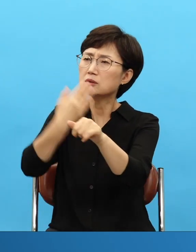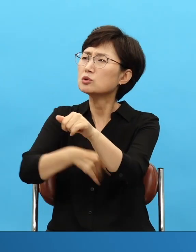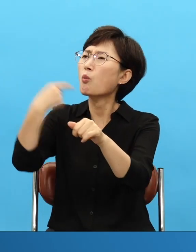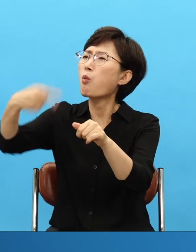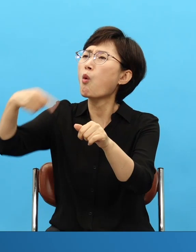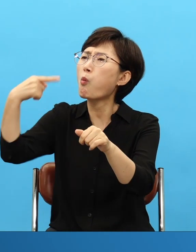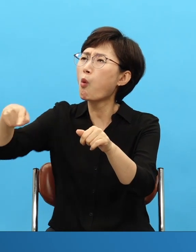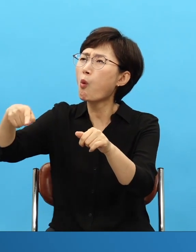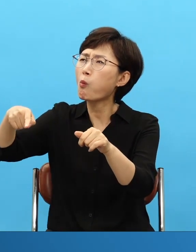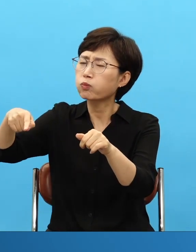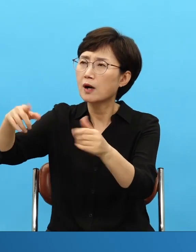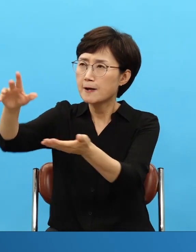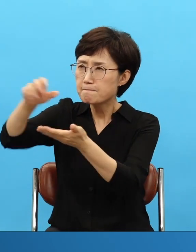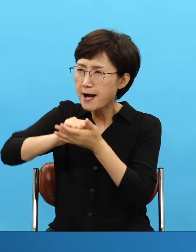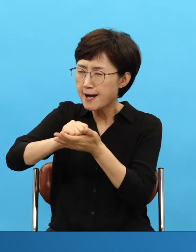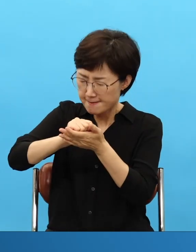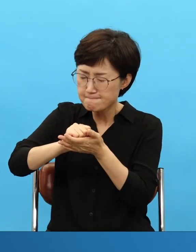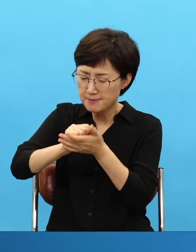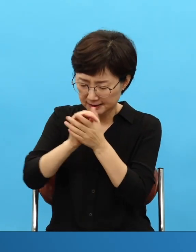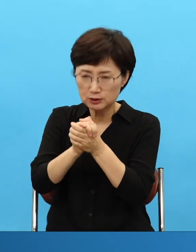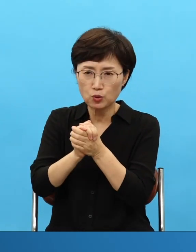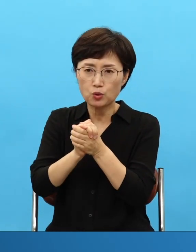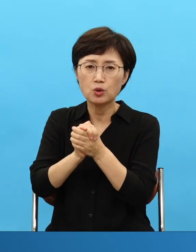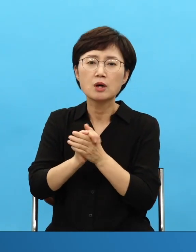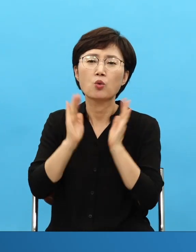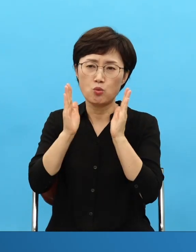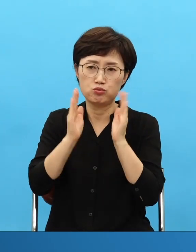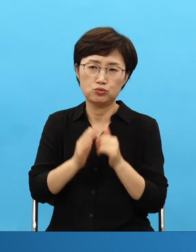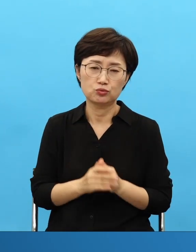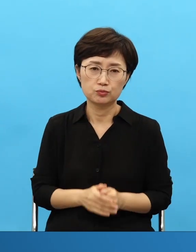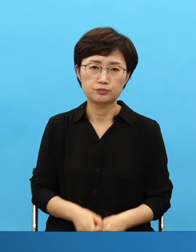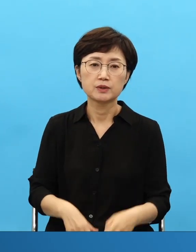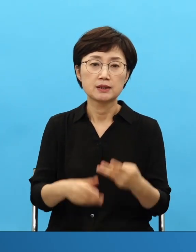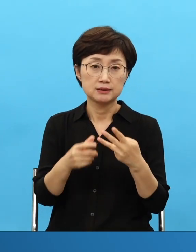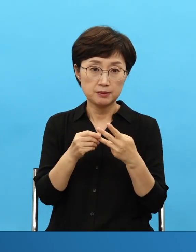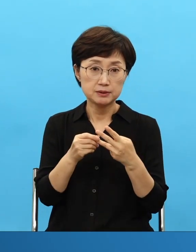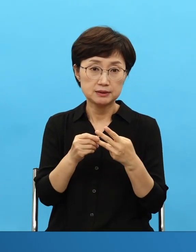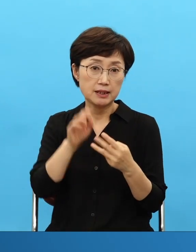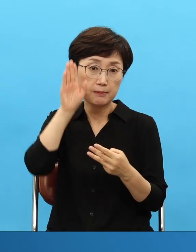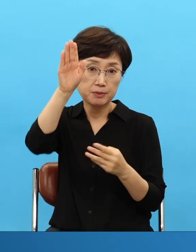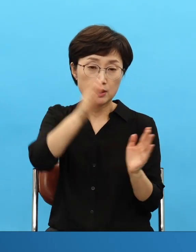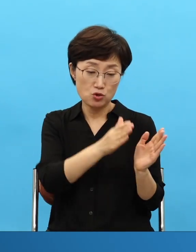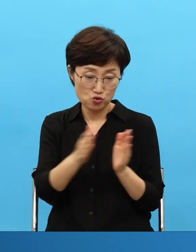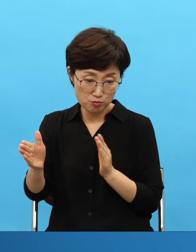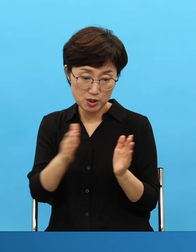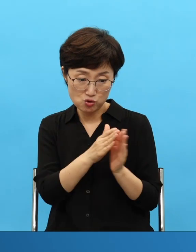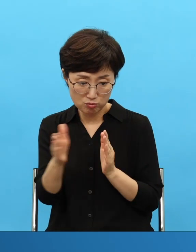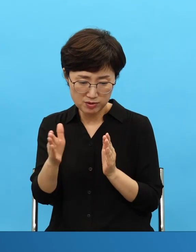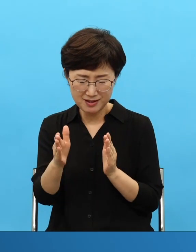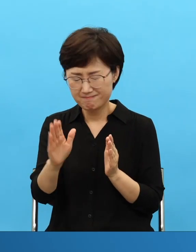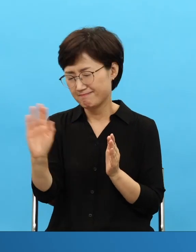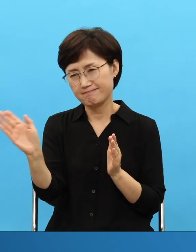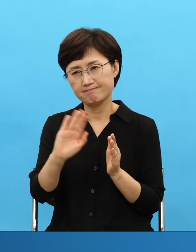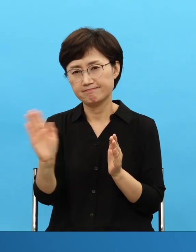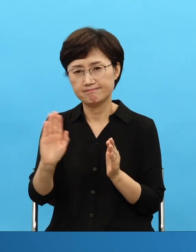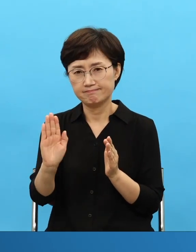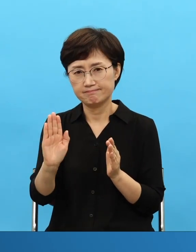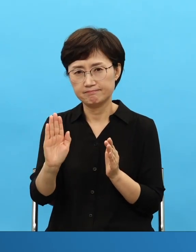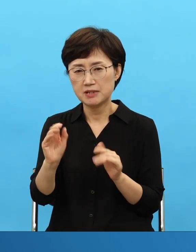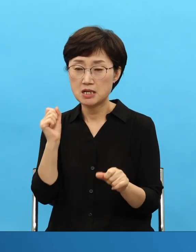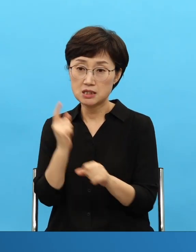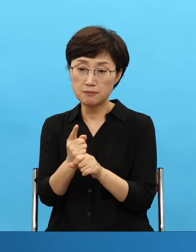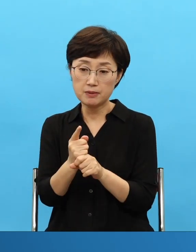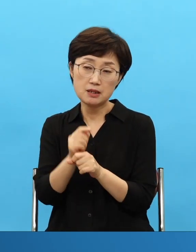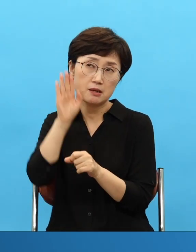그거 누리면서 공부했어. 마지막 세 번째입니다. 미래를 준비하러 가는 것보다